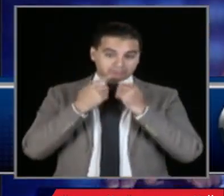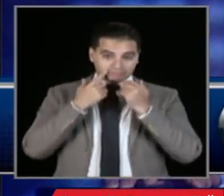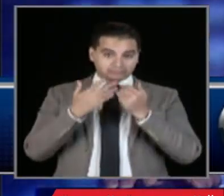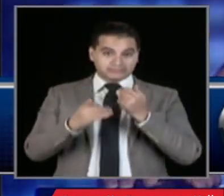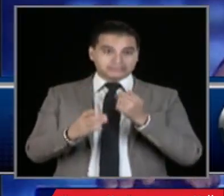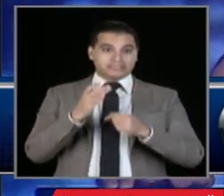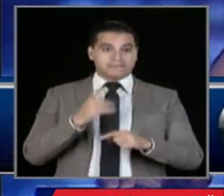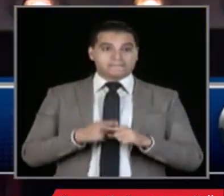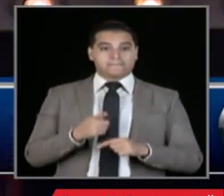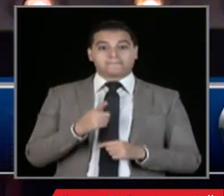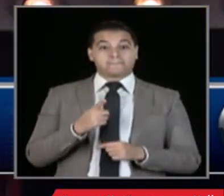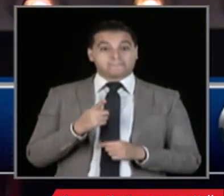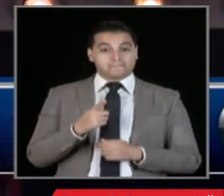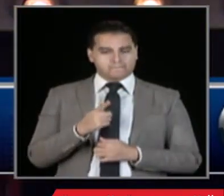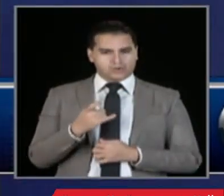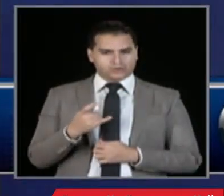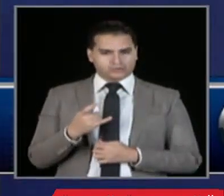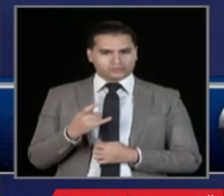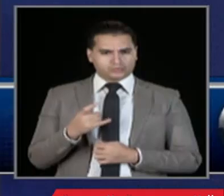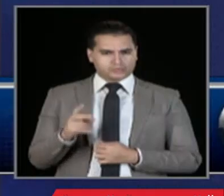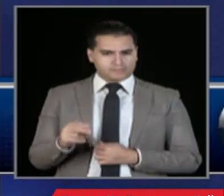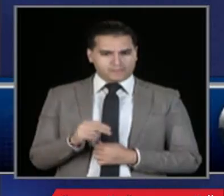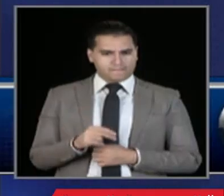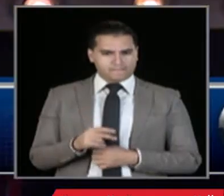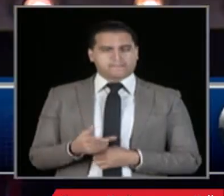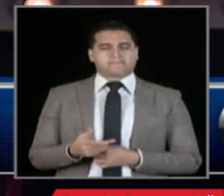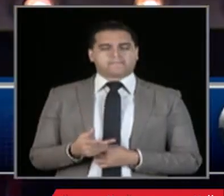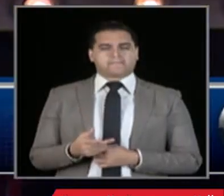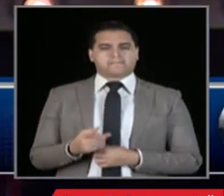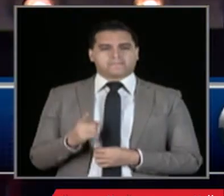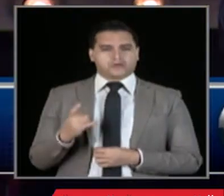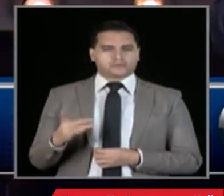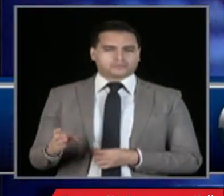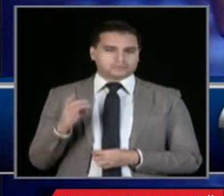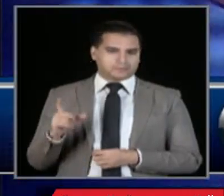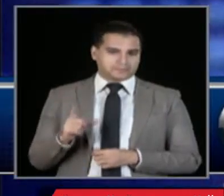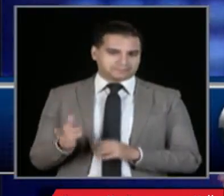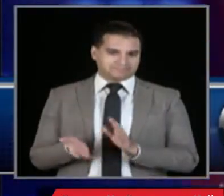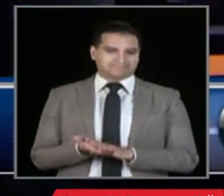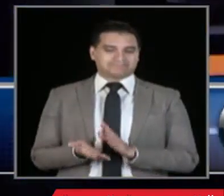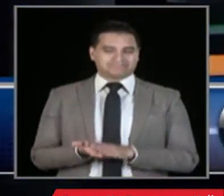إجابتك 110. نفس إجابتك؟ 110، إجابة صحيحة.